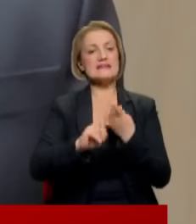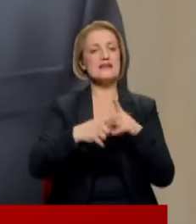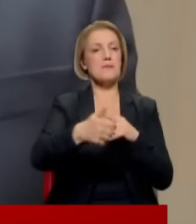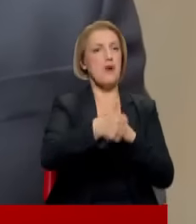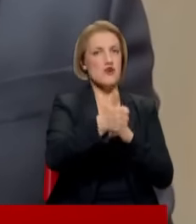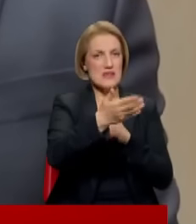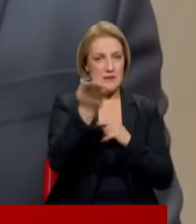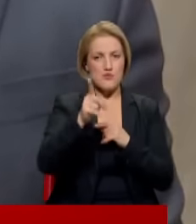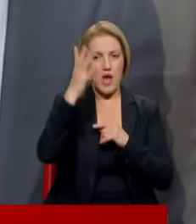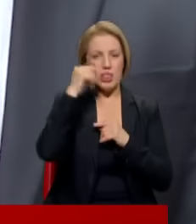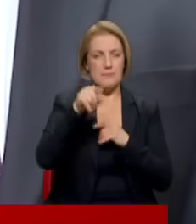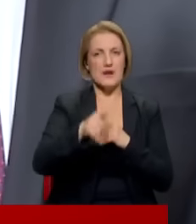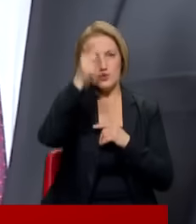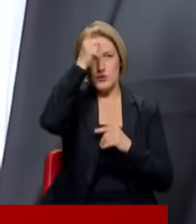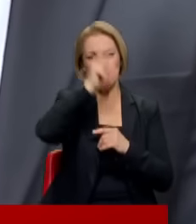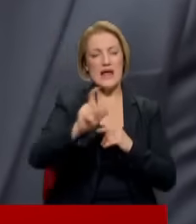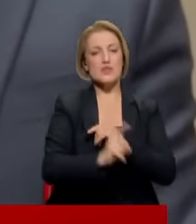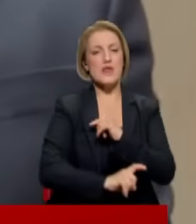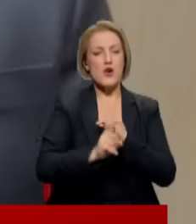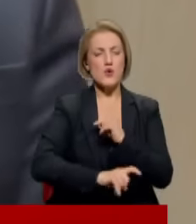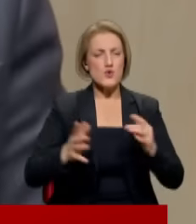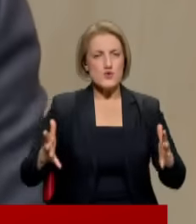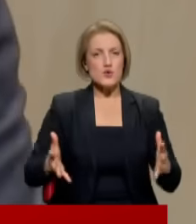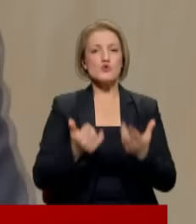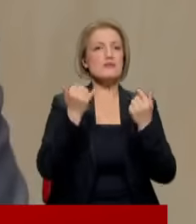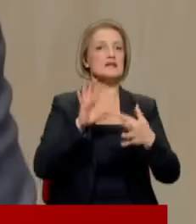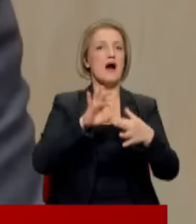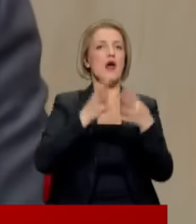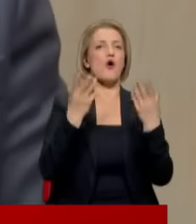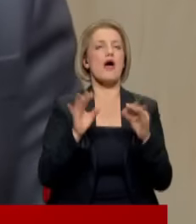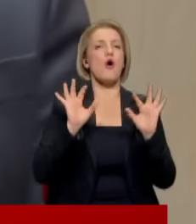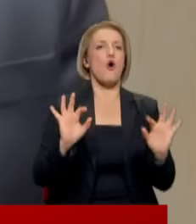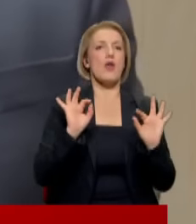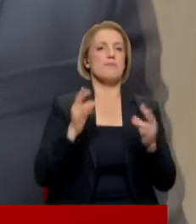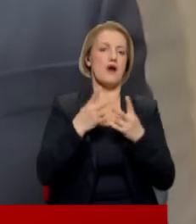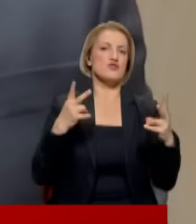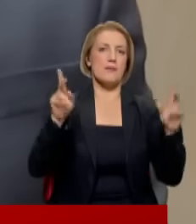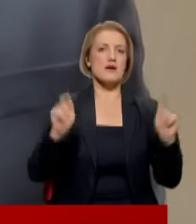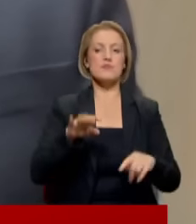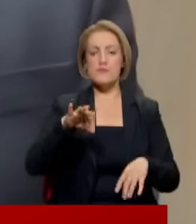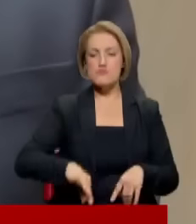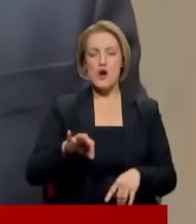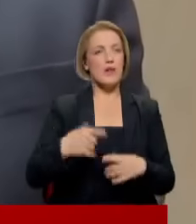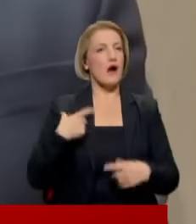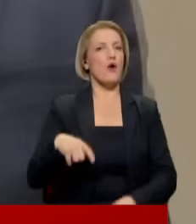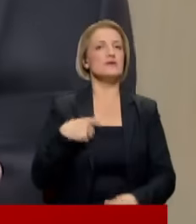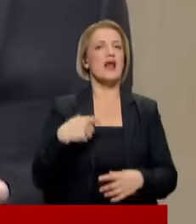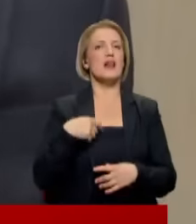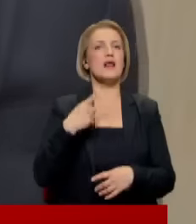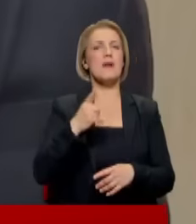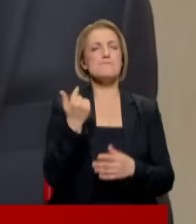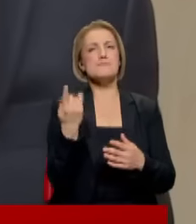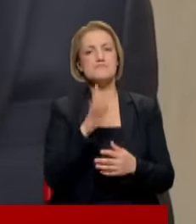liderlerimiz de bu anlamda Türkiye'nin terörden kurtulması ile ilgili olarak önemli açıklamalar yapıyorlar burada özellikle